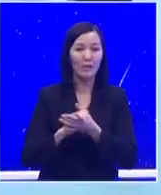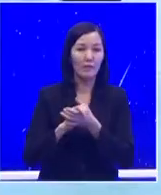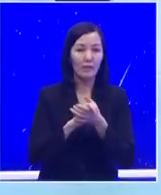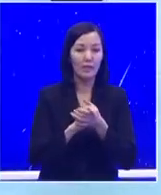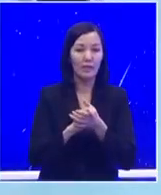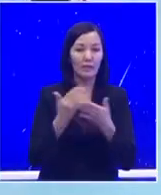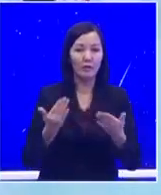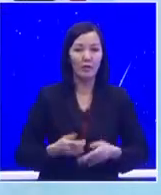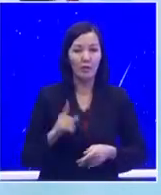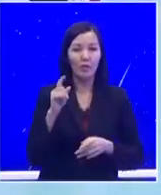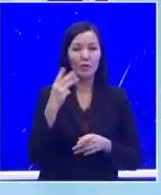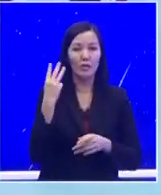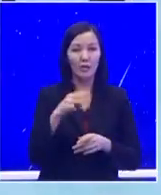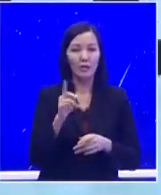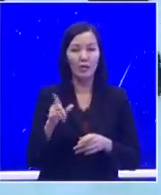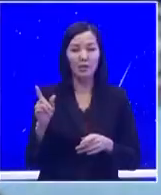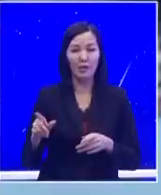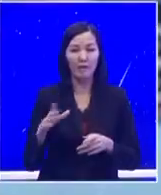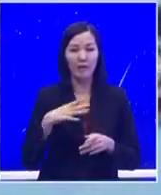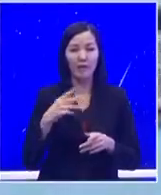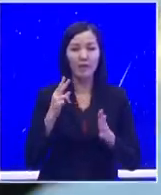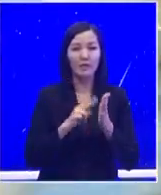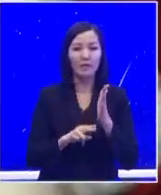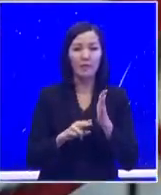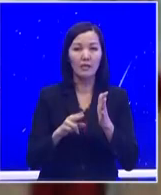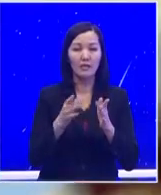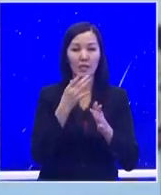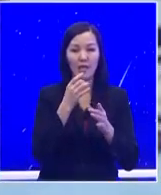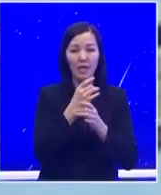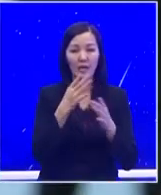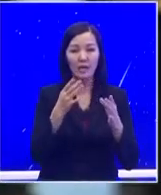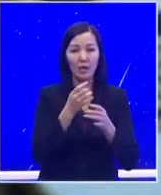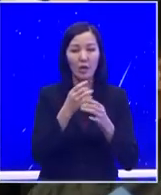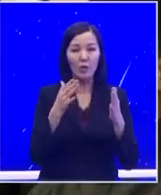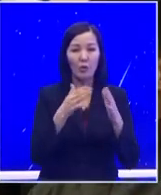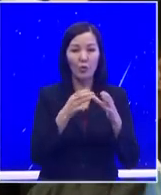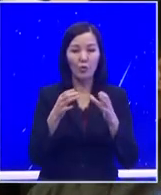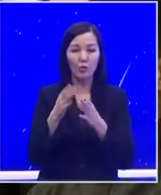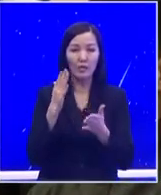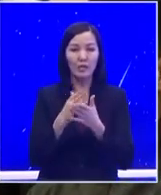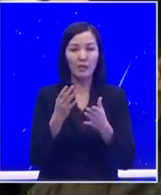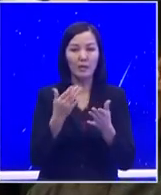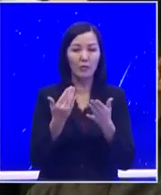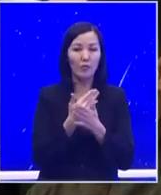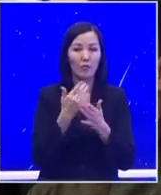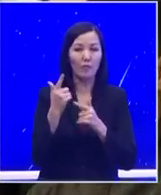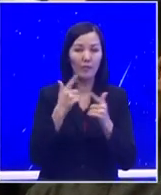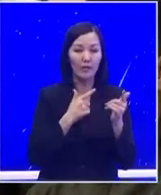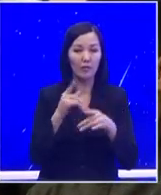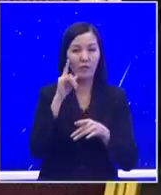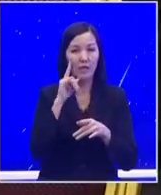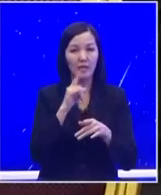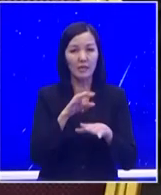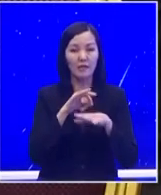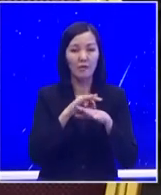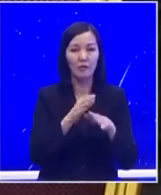100 национальностей и народностей, действует порядка 70 этнокультурных центров. Ими в подготовке нового современного казахстанца